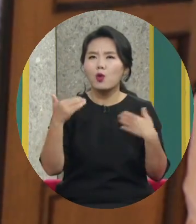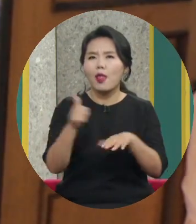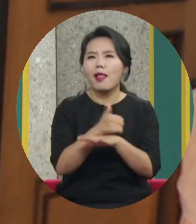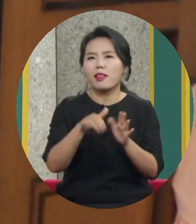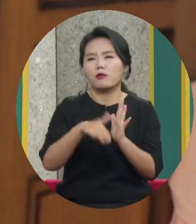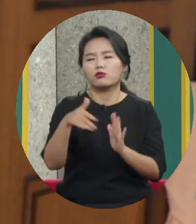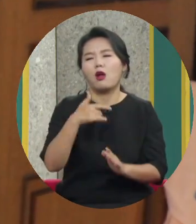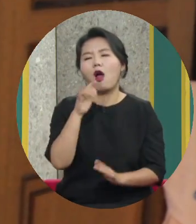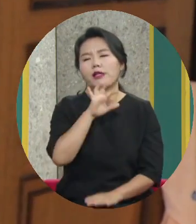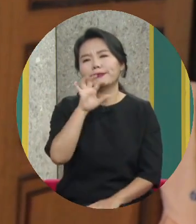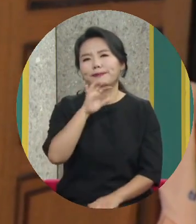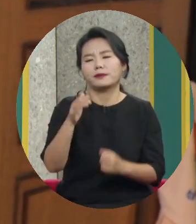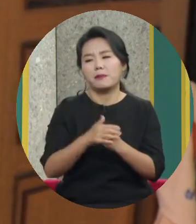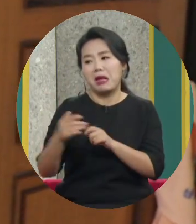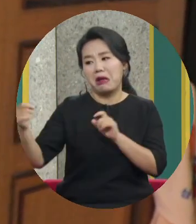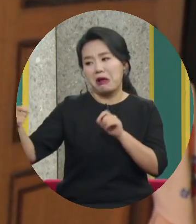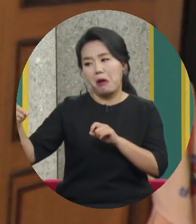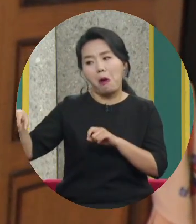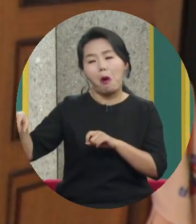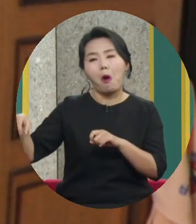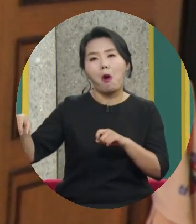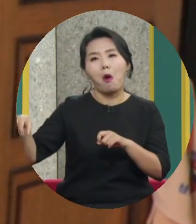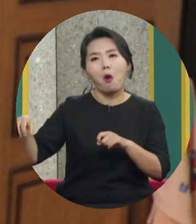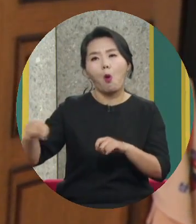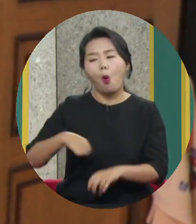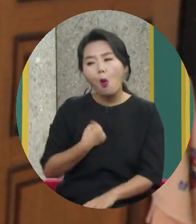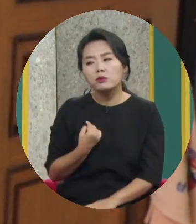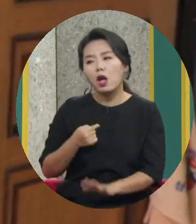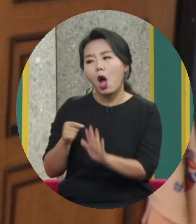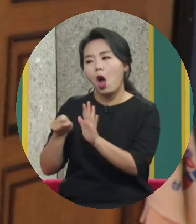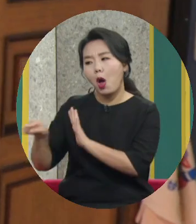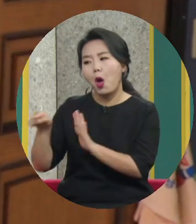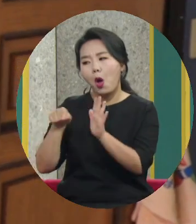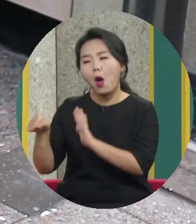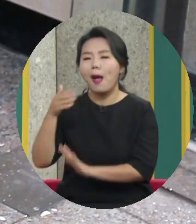그래서 가까운 데는 혼자서 잘 가요.